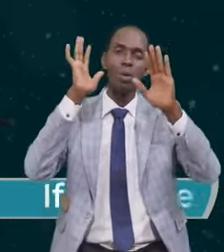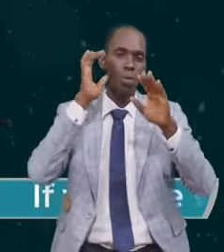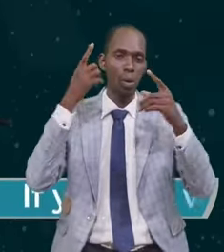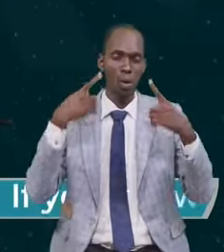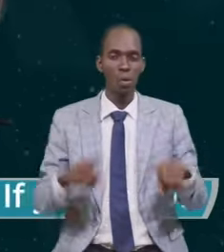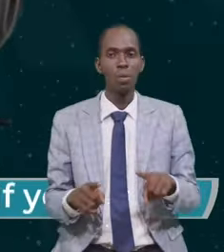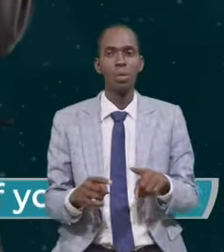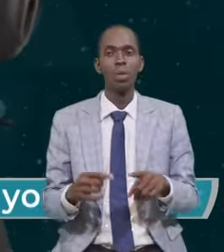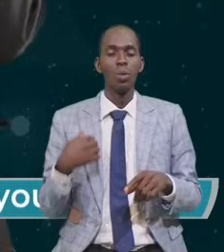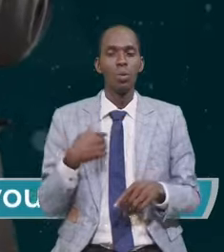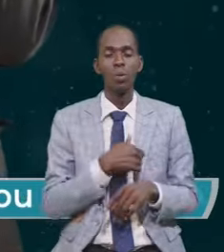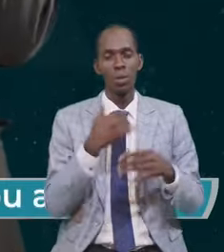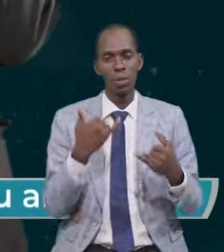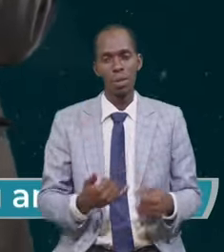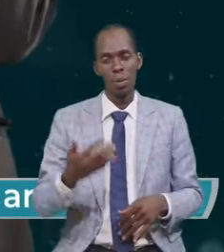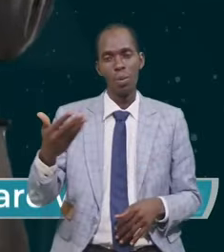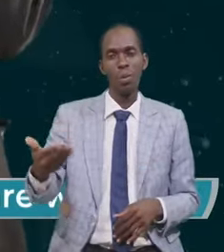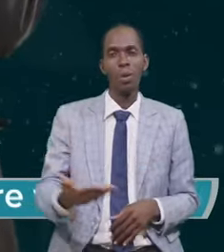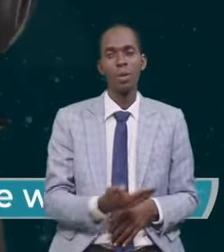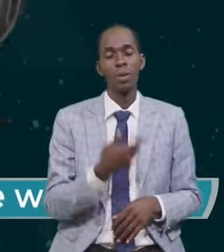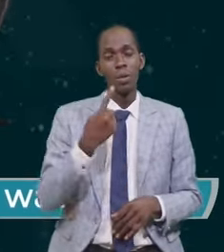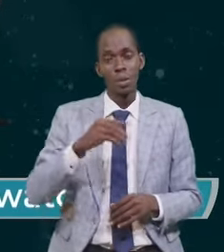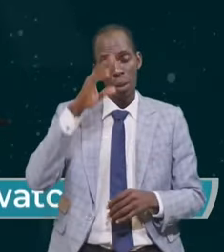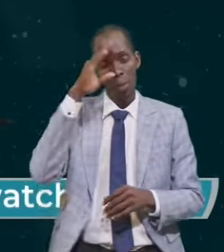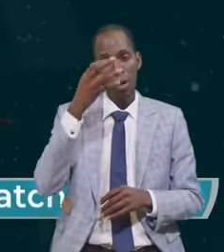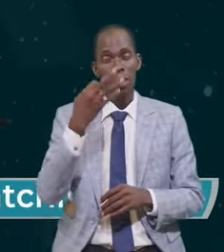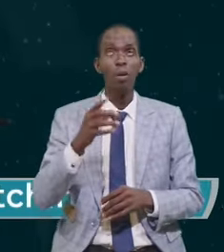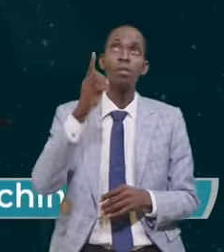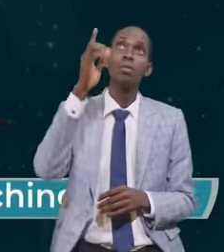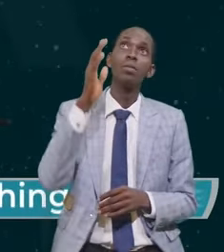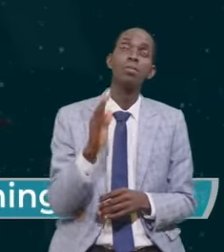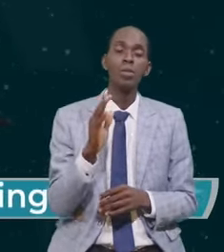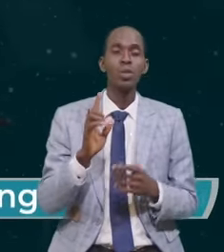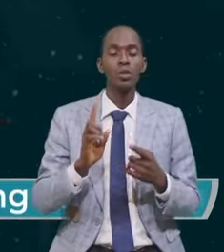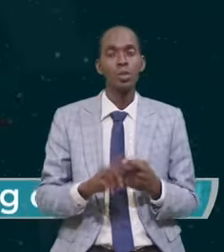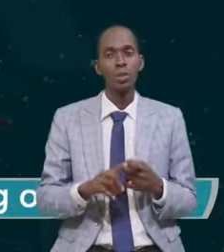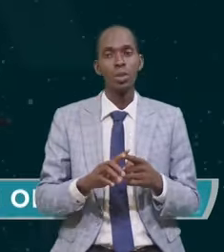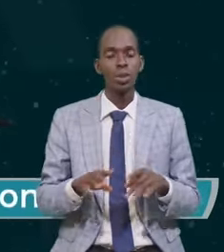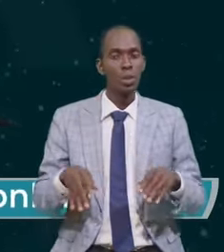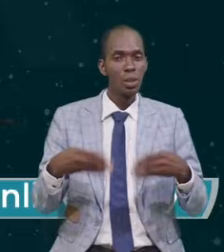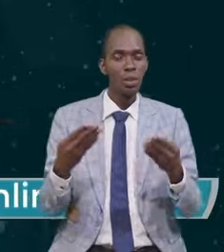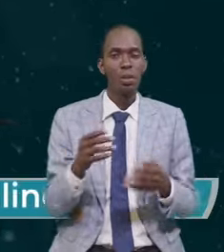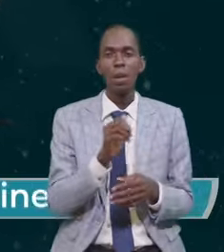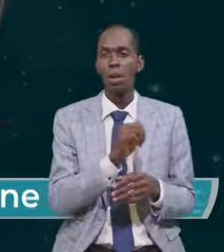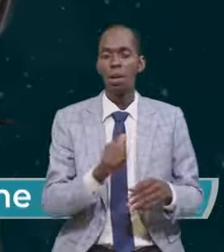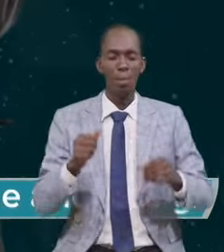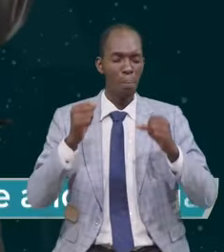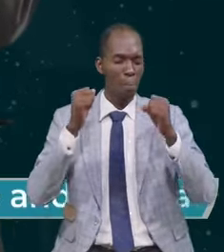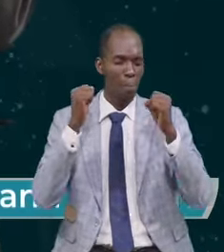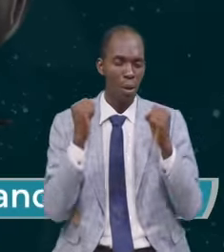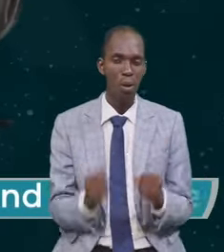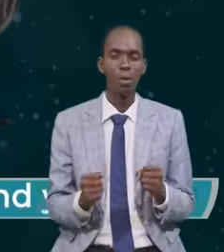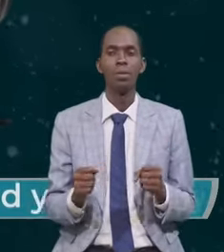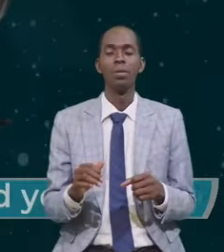We now welcome the man of God to give the powerful miracle